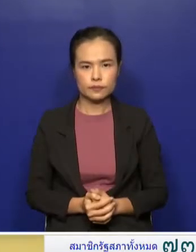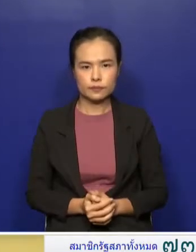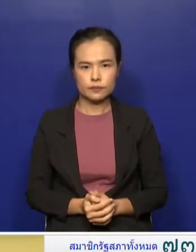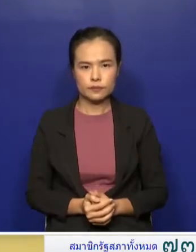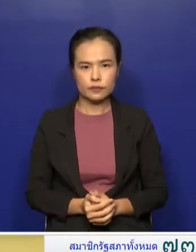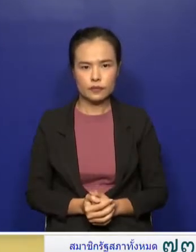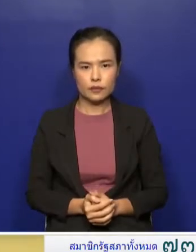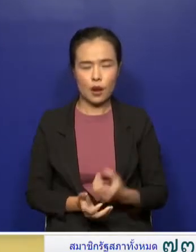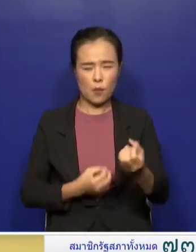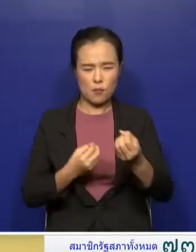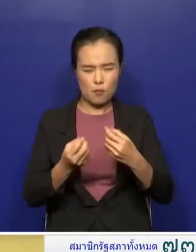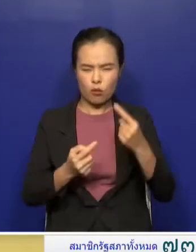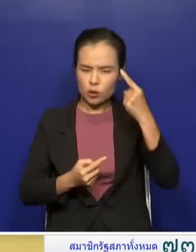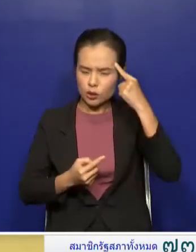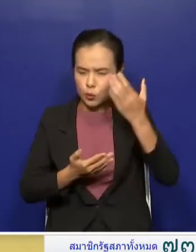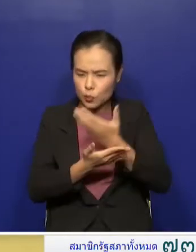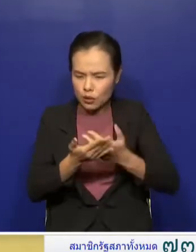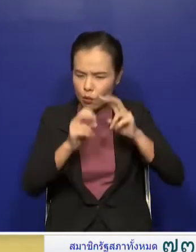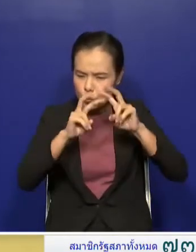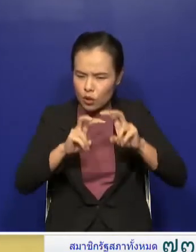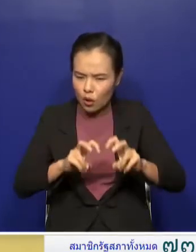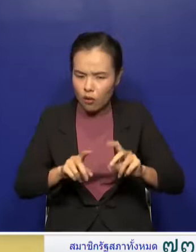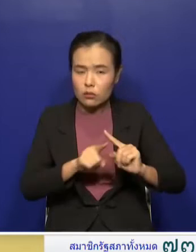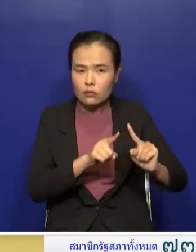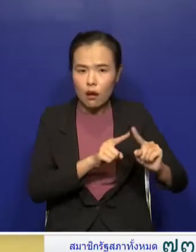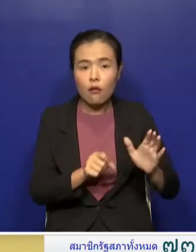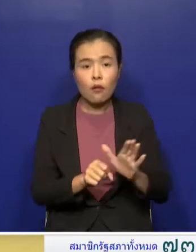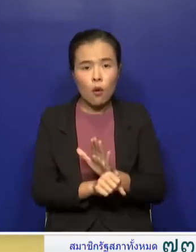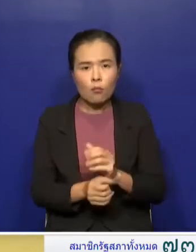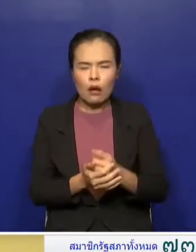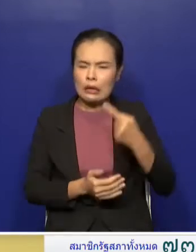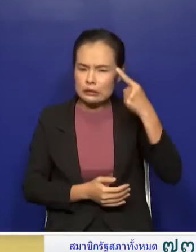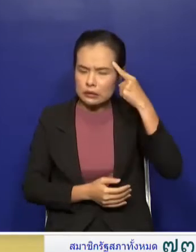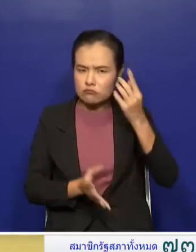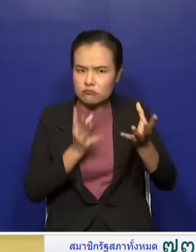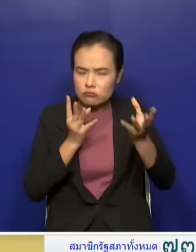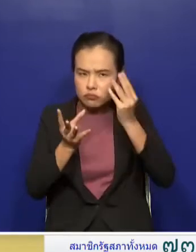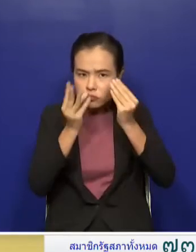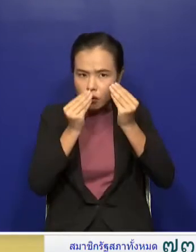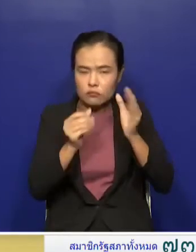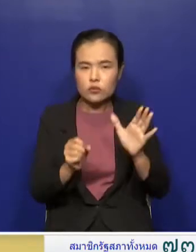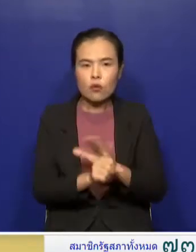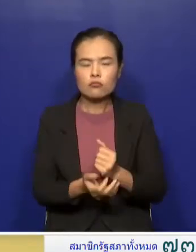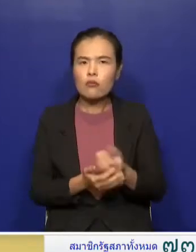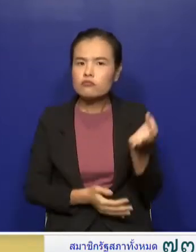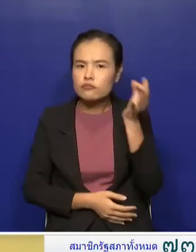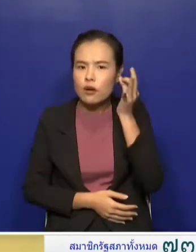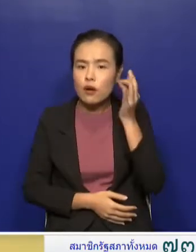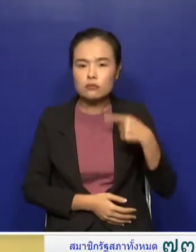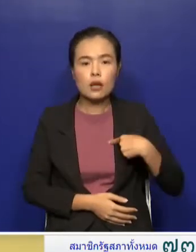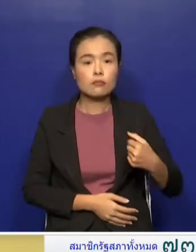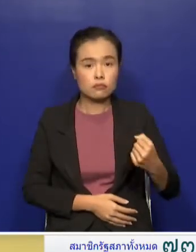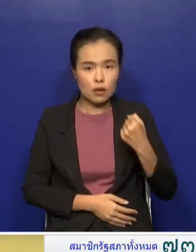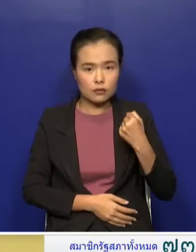แสดงการ withใช้วิจารณญาณวิเคราะห์ทุกอย่างทุกมุมควรค่าแก่การรับฟังยิ่งว่าผมฟังท่านแล้วผมมั่นใจขึ้นกว่าเดิม